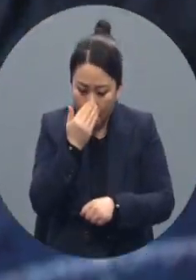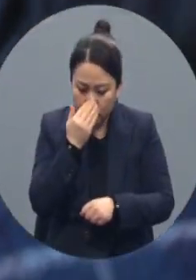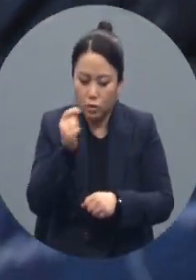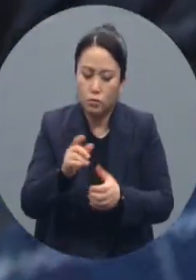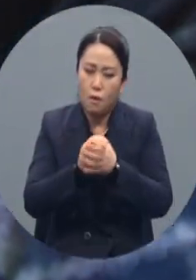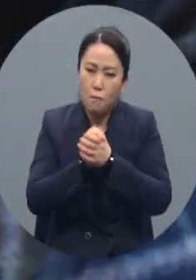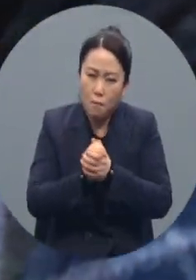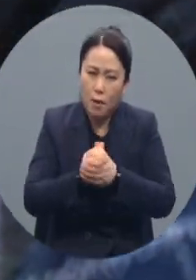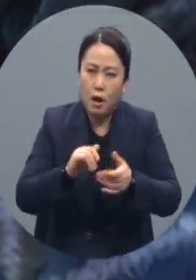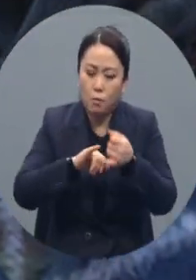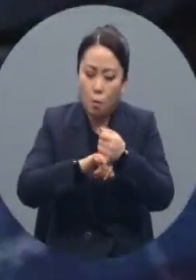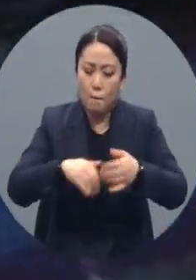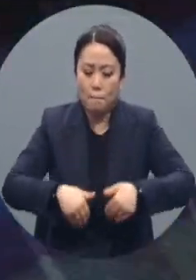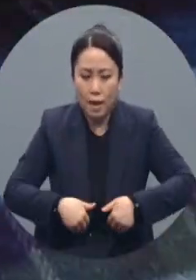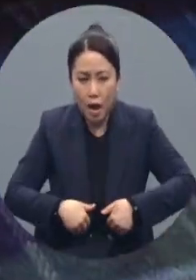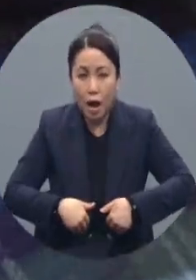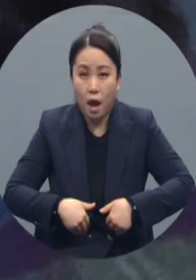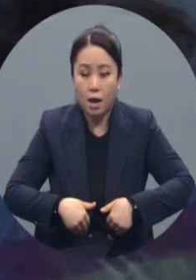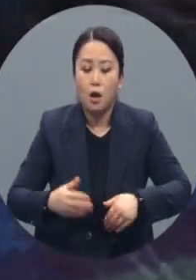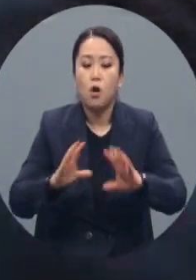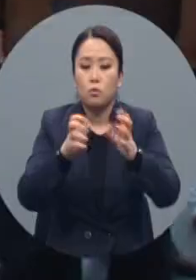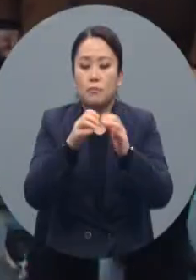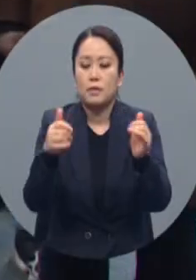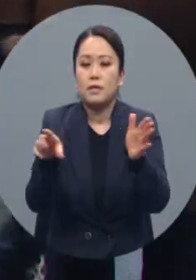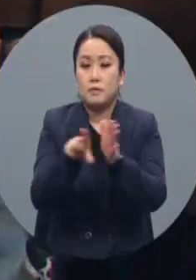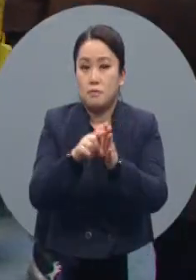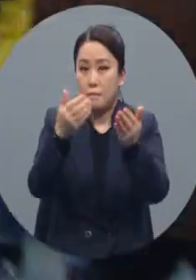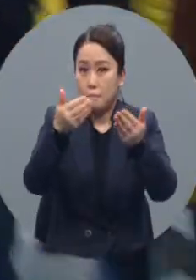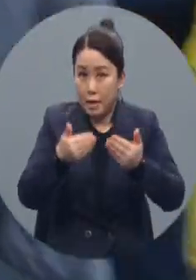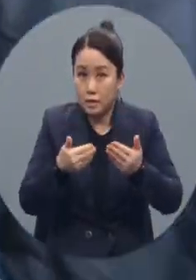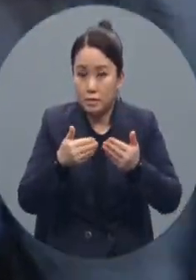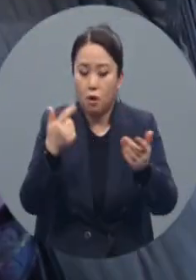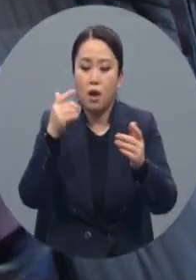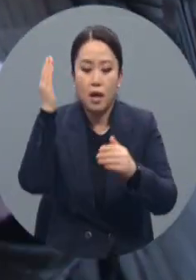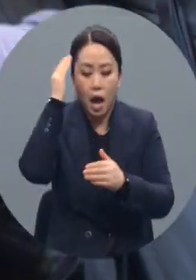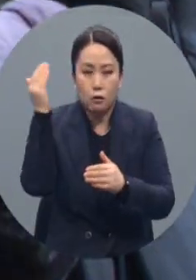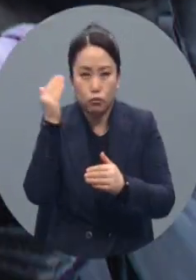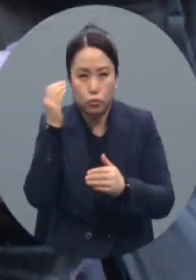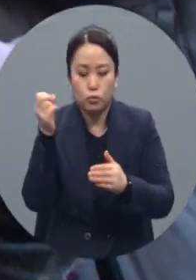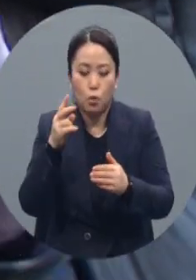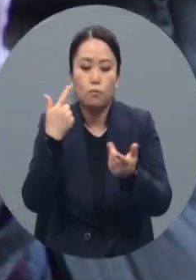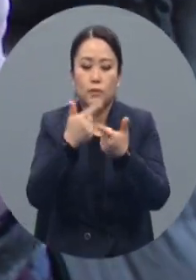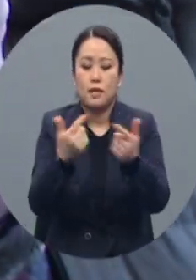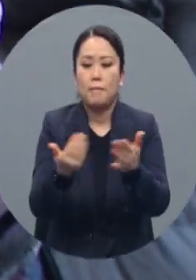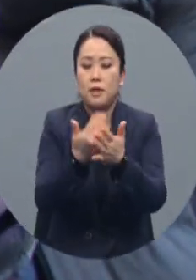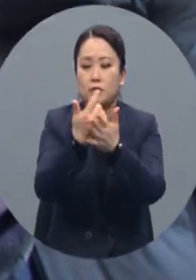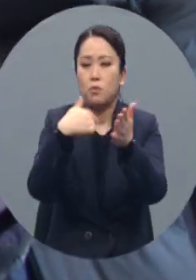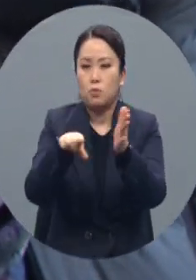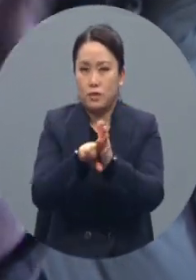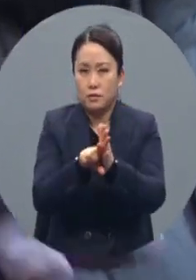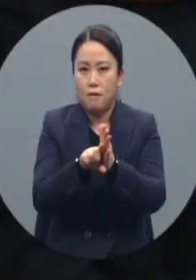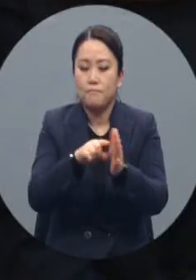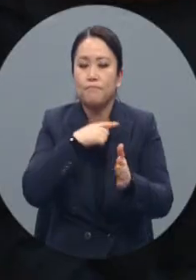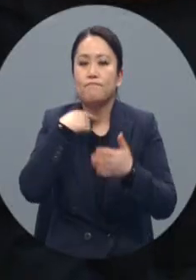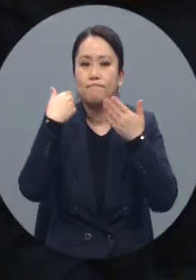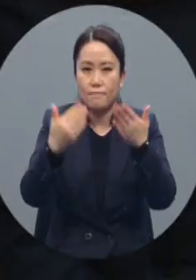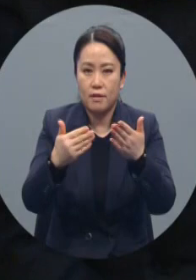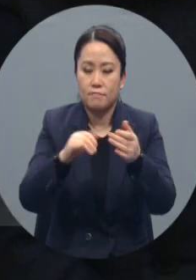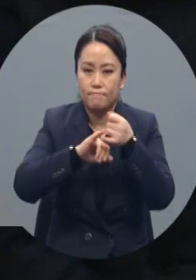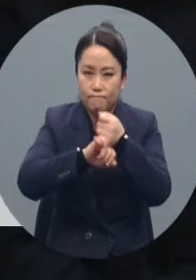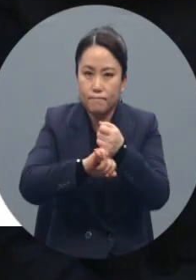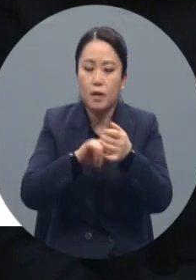얻어 대한민국의 미래와 부산 발전을 위해 헌신하겠다며 지지를 부탁했습니다. 부산 시민